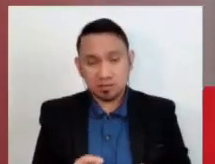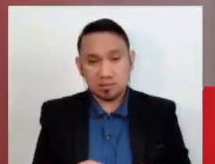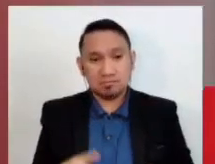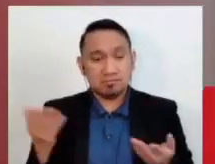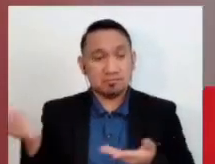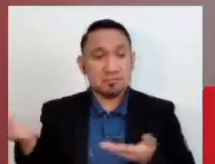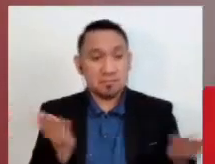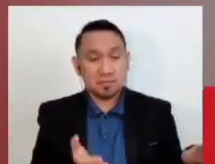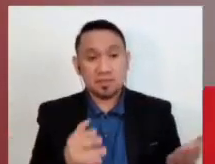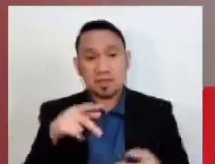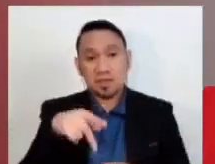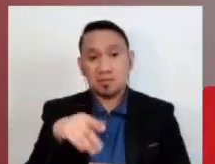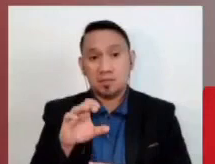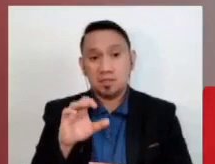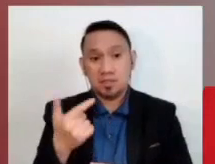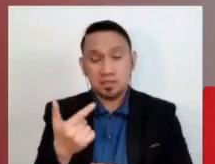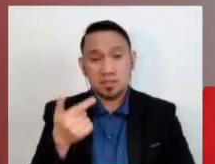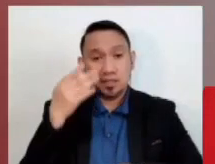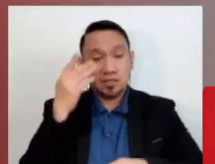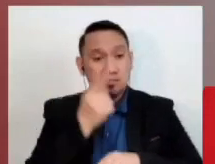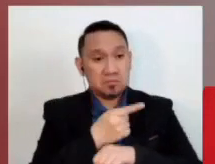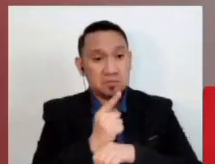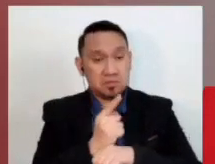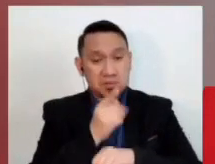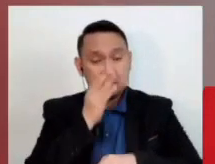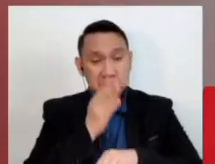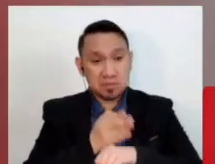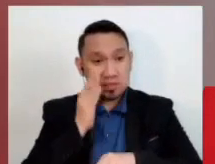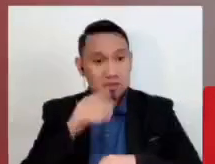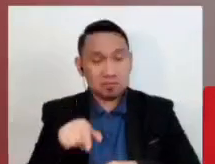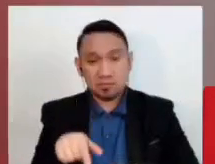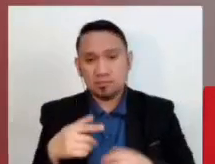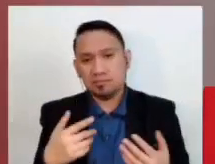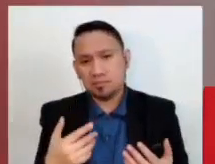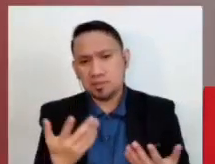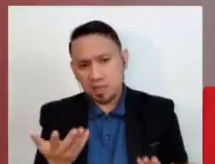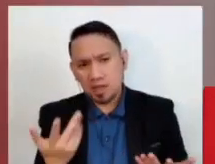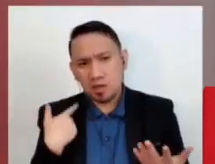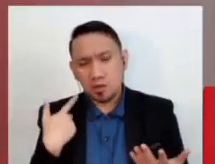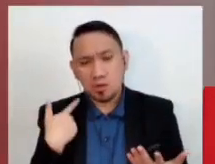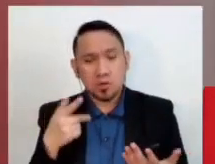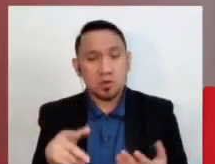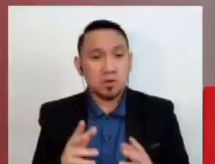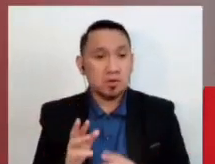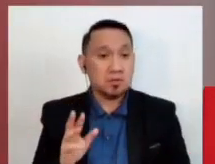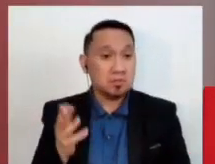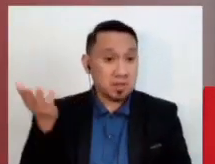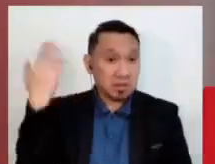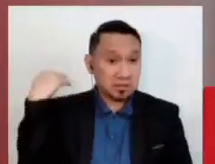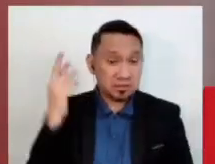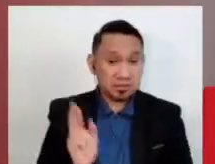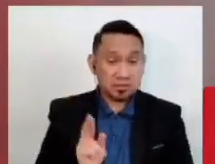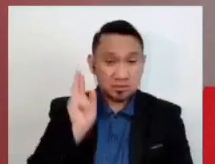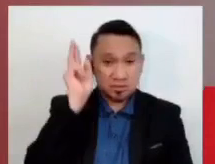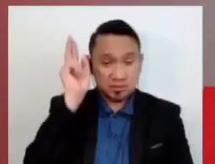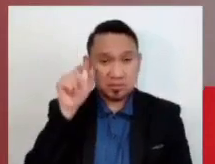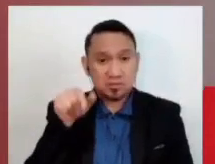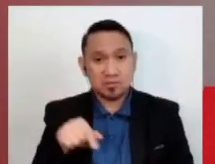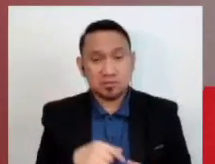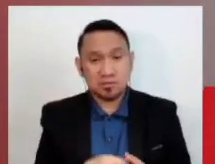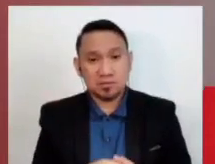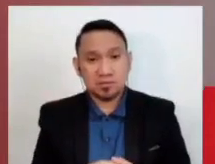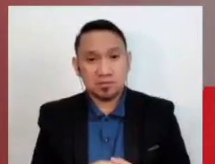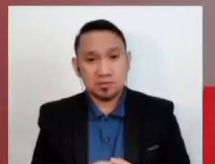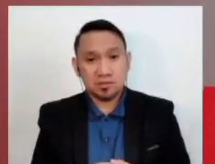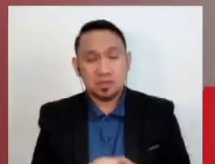sa Limay Bataan. Sa ulat ng Reuters nitong Mayo lang, naglunsad ng China ng rocket na dala ang nasabing spacecraft. Nauna nang sinabi